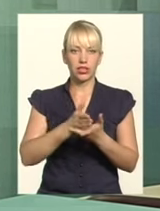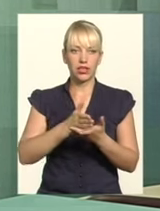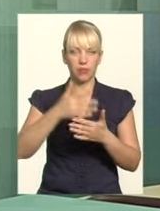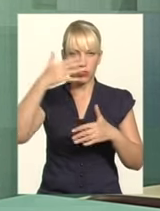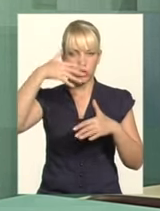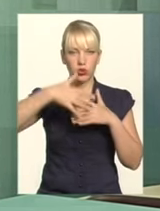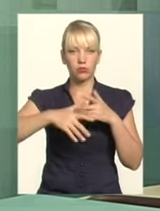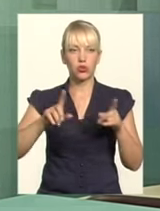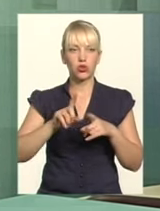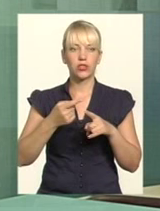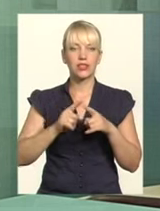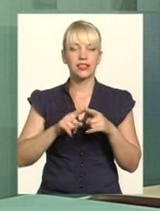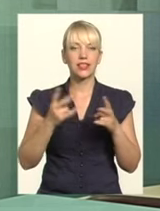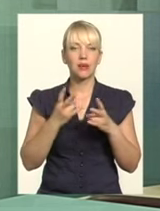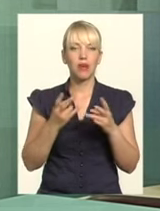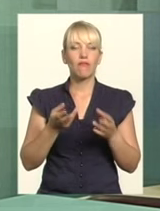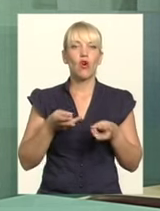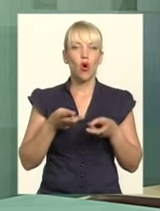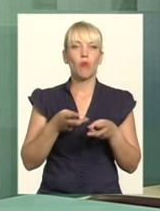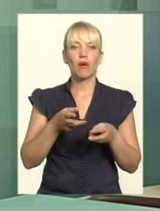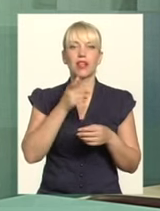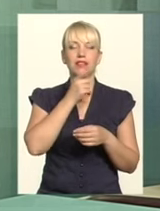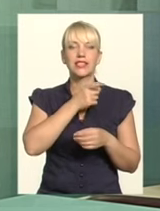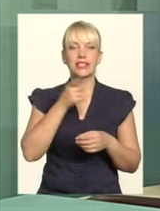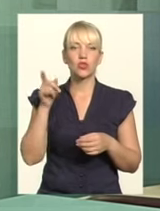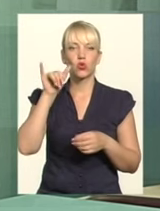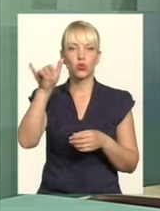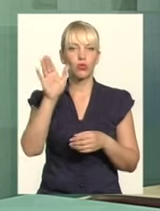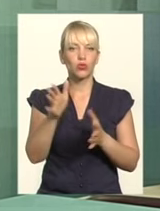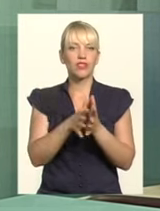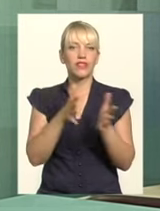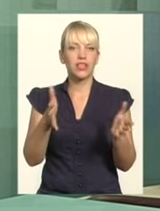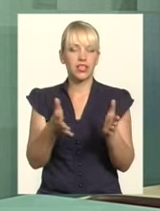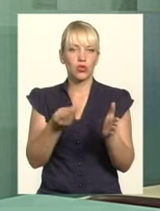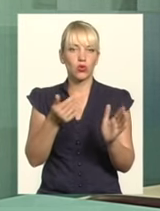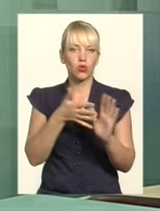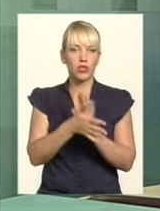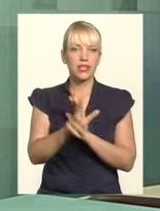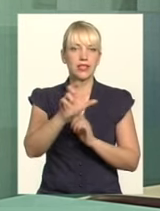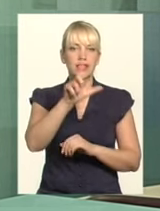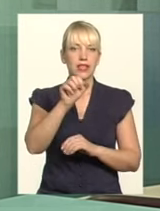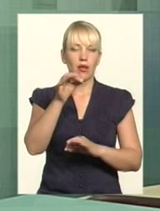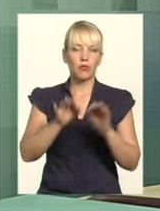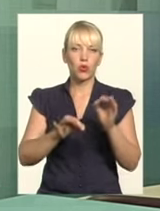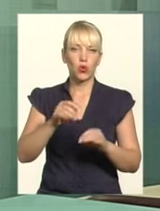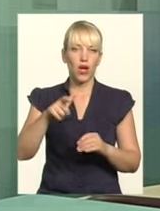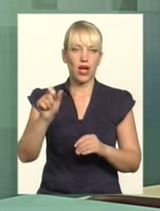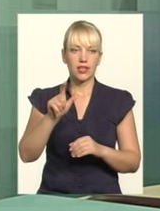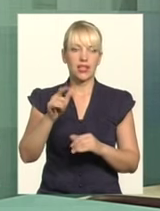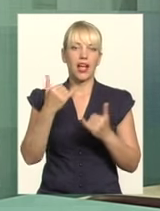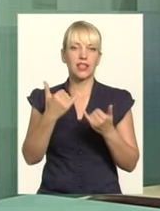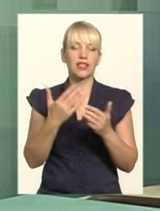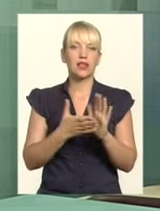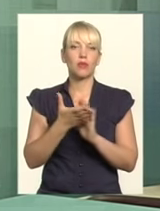які це в опалювальний період, в нього велика сума буде йти на оплату за природний газ. Зараз, виходить, вони платять тільки